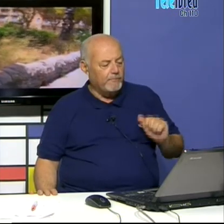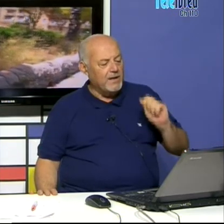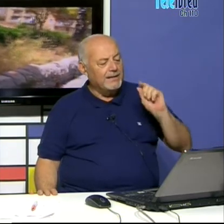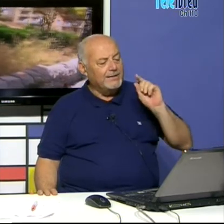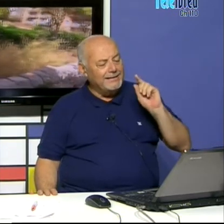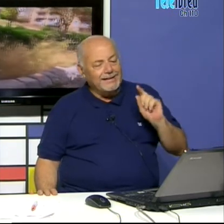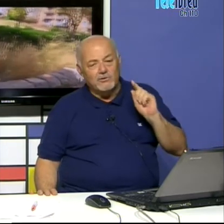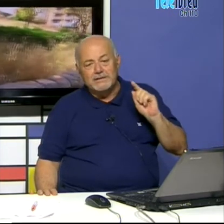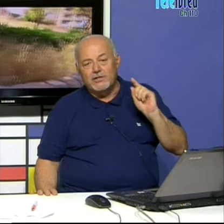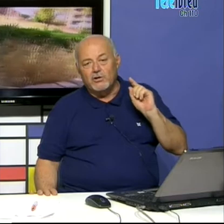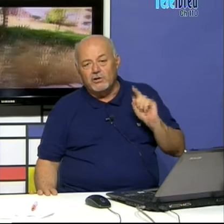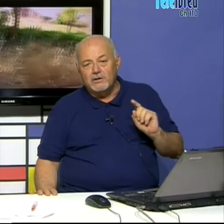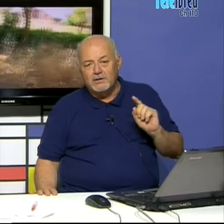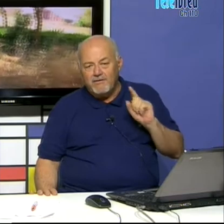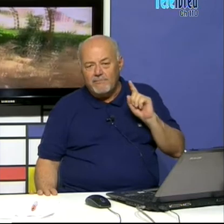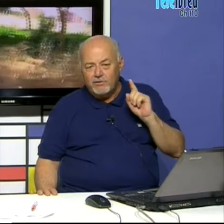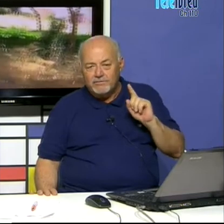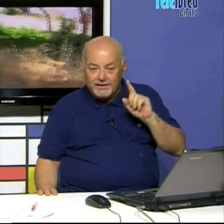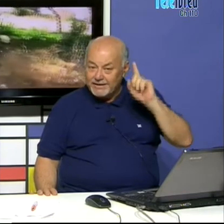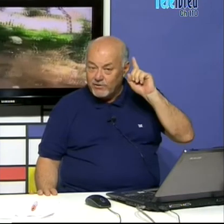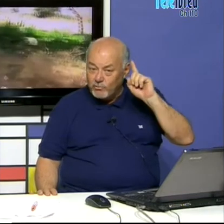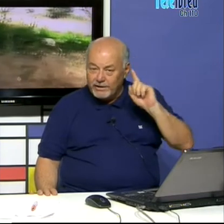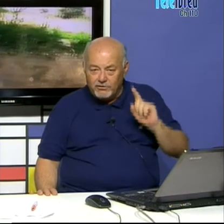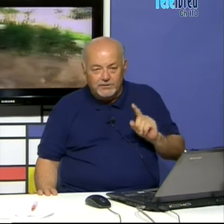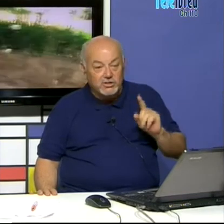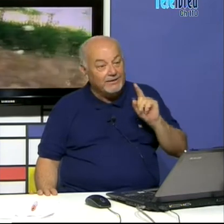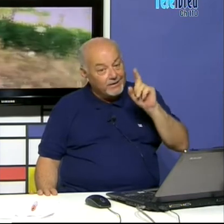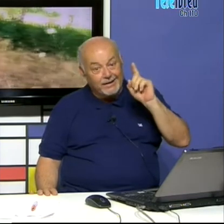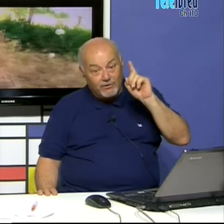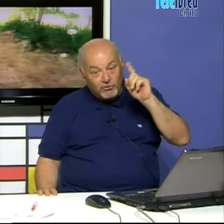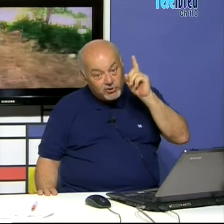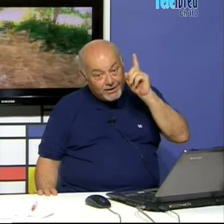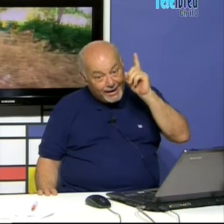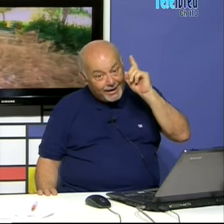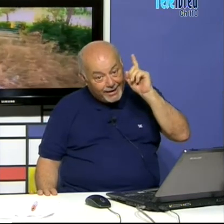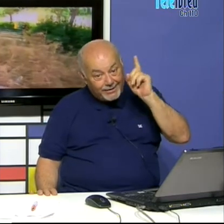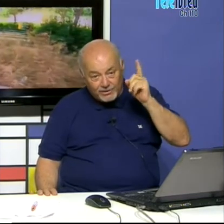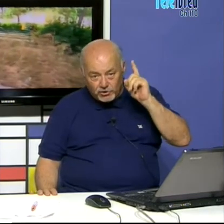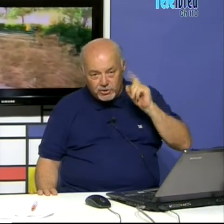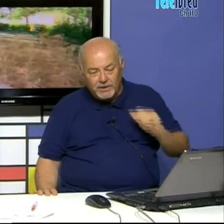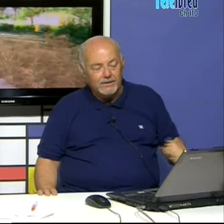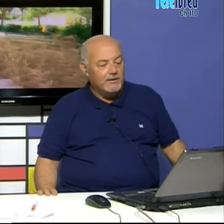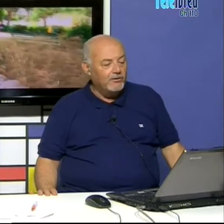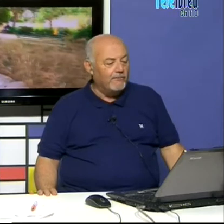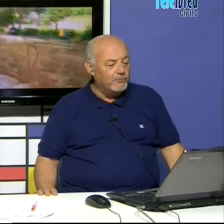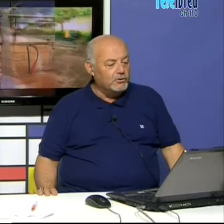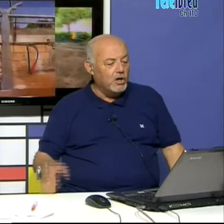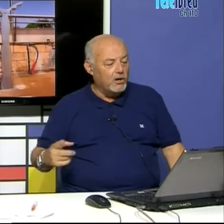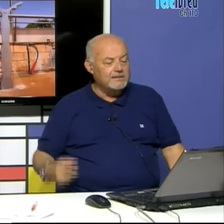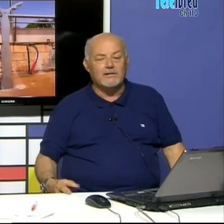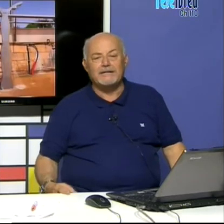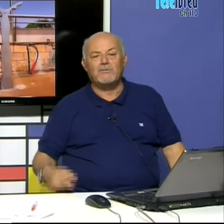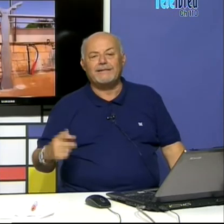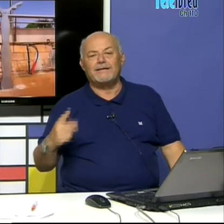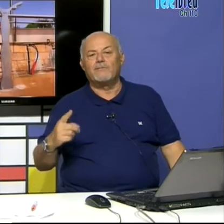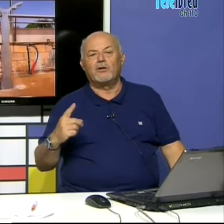questo. Intanto il sindaco l'avevamo redarguito dicendo che le docce, le docce non funzionano. Il